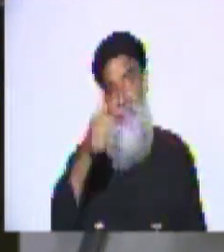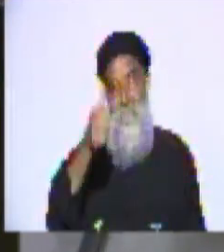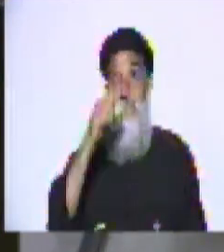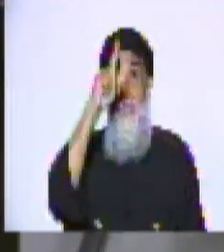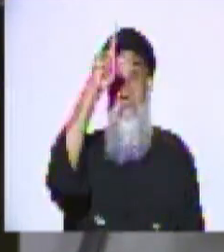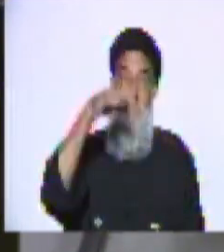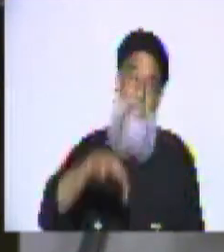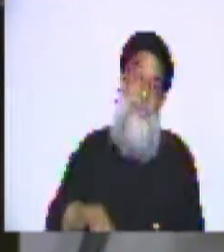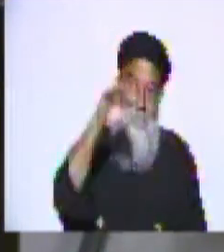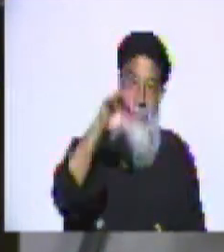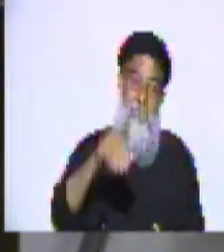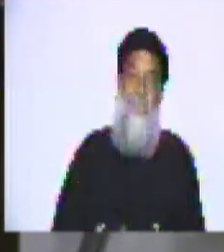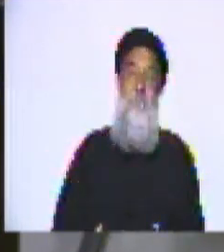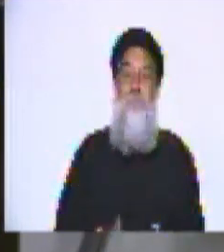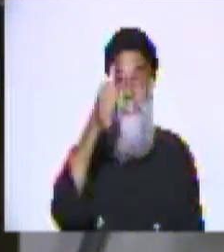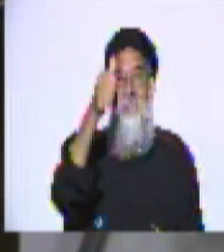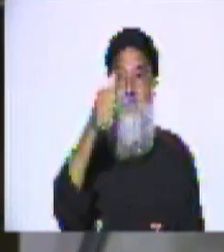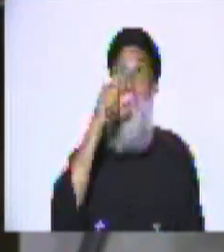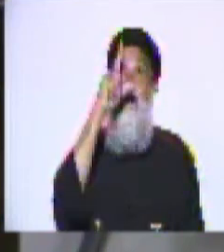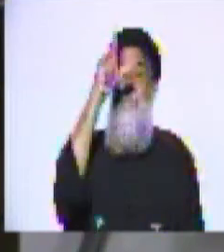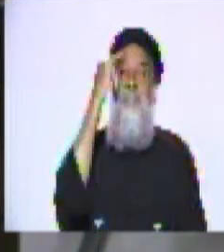اللي بيحصل عليها أو بيحصدها.